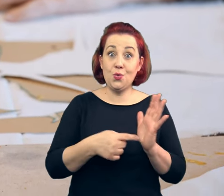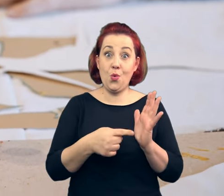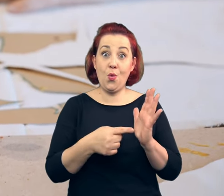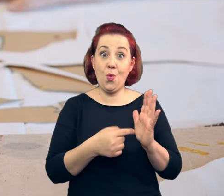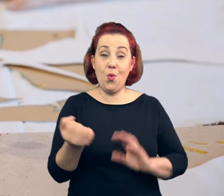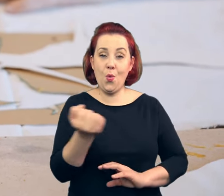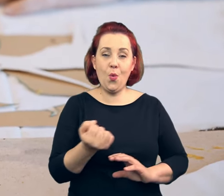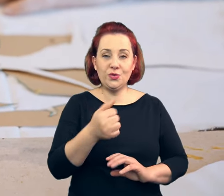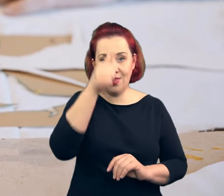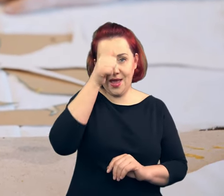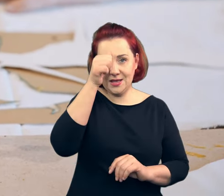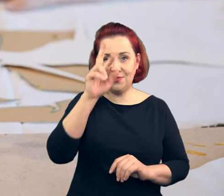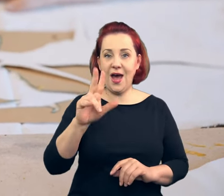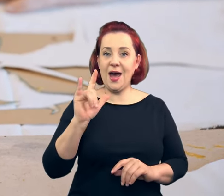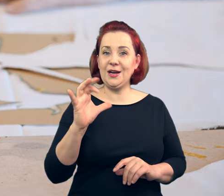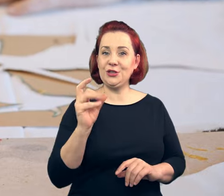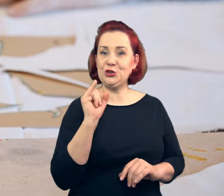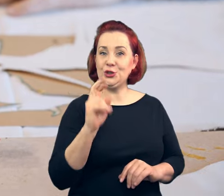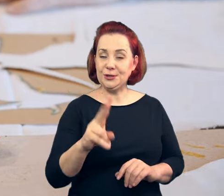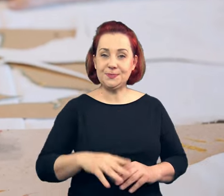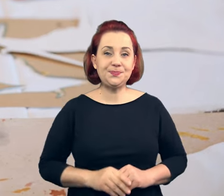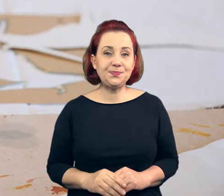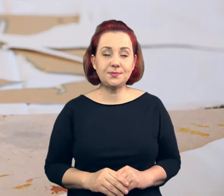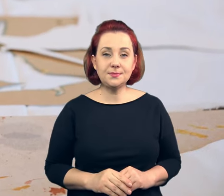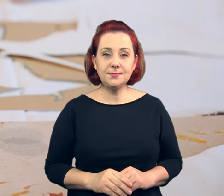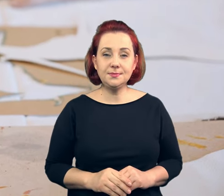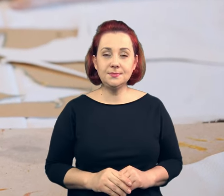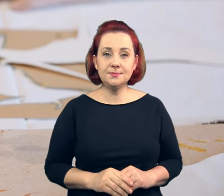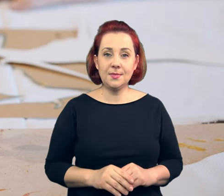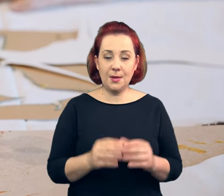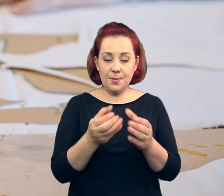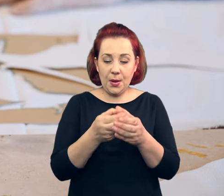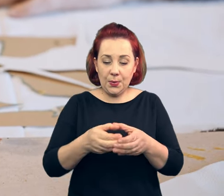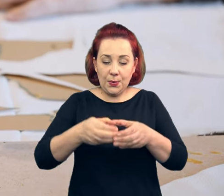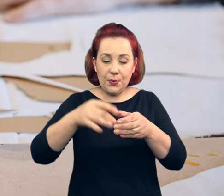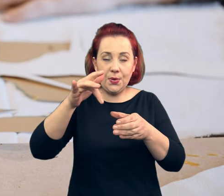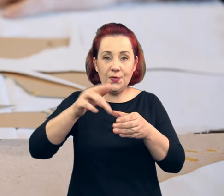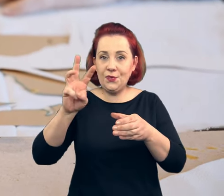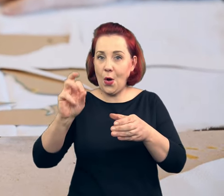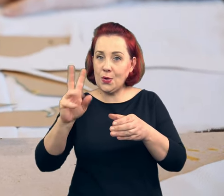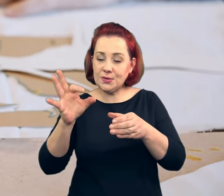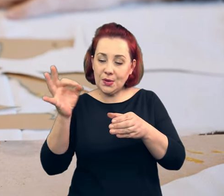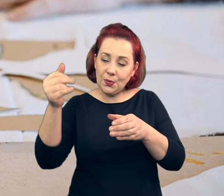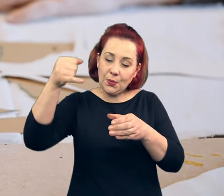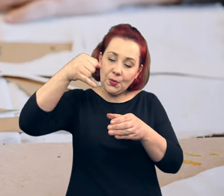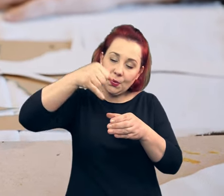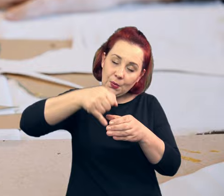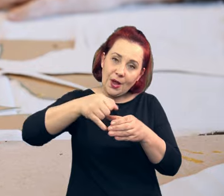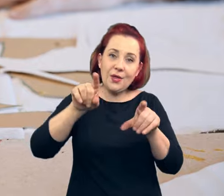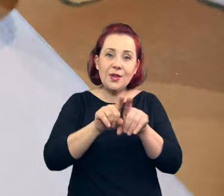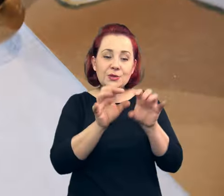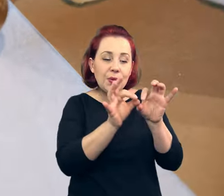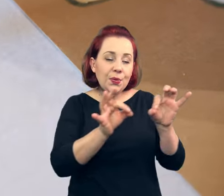takiego rysika składającego się z pojemnika na wosk oraz cienkiej rureczki,